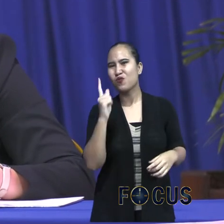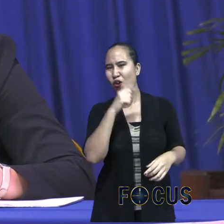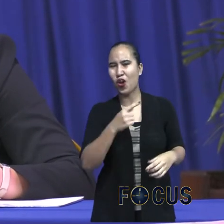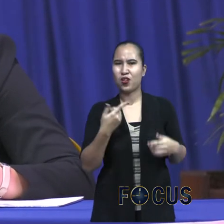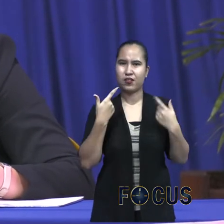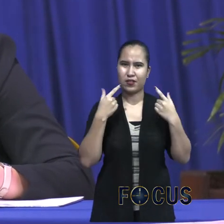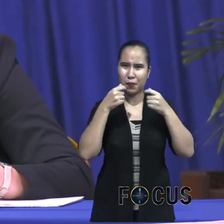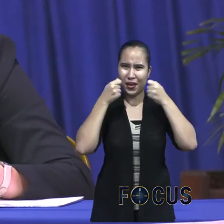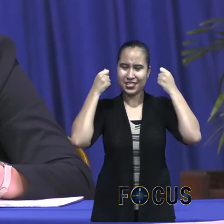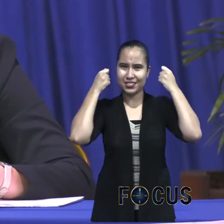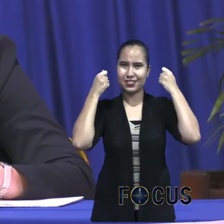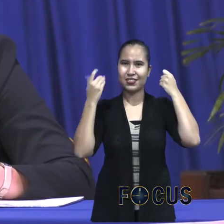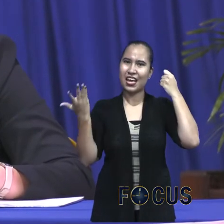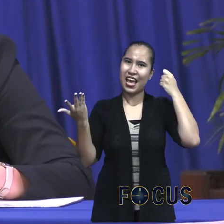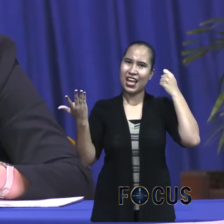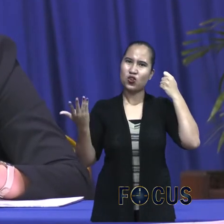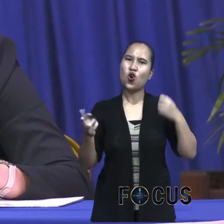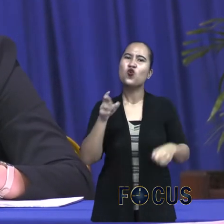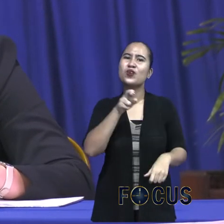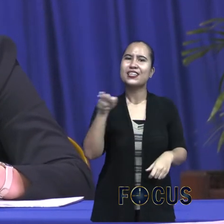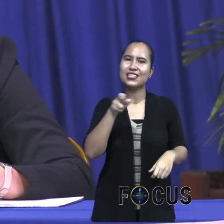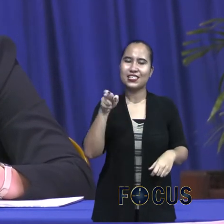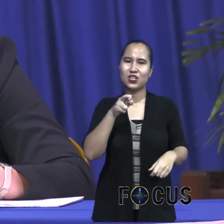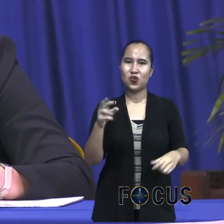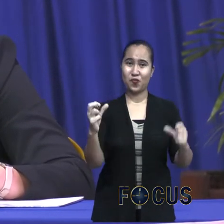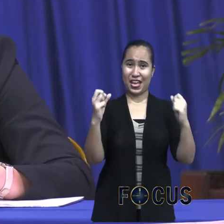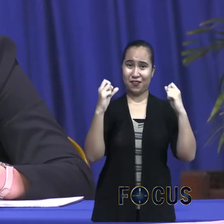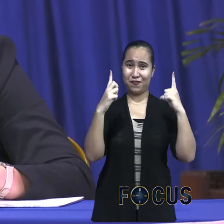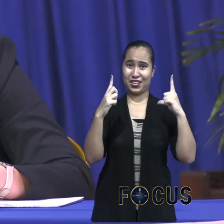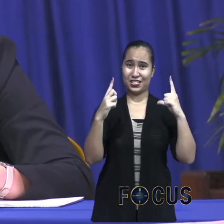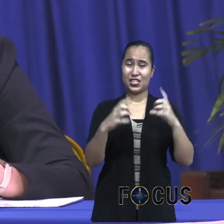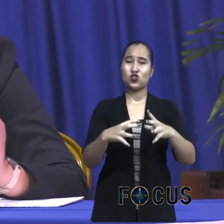en zo ook het risico op infectie.